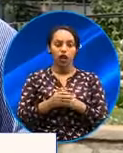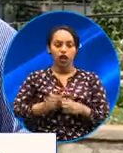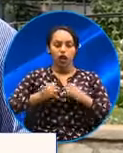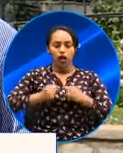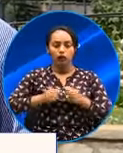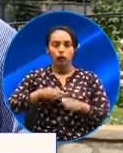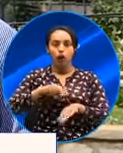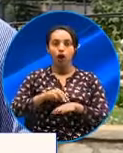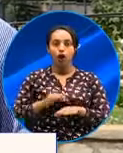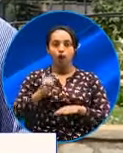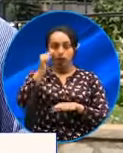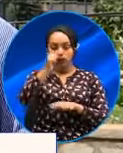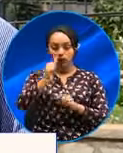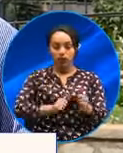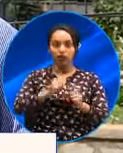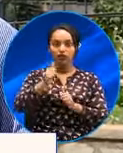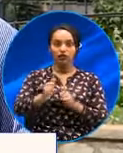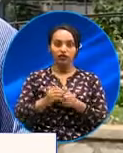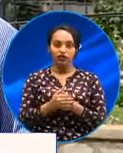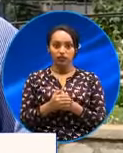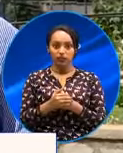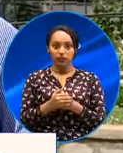በጽኑ አቋም ኢትዮጵያን ለማሻገር